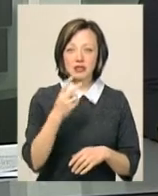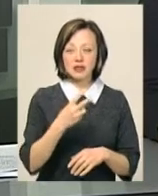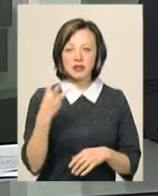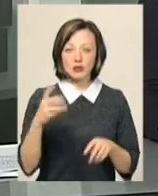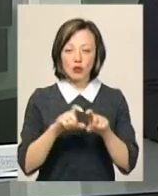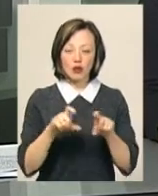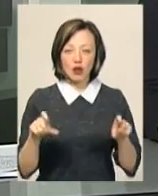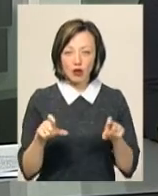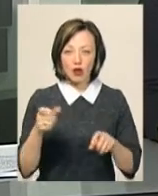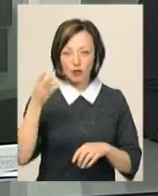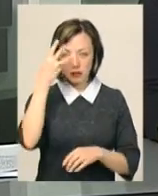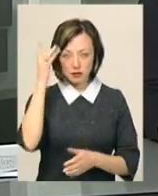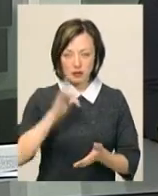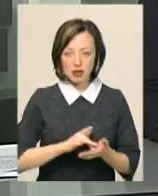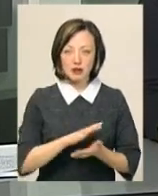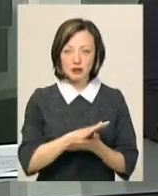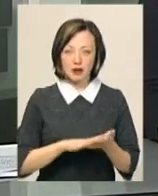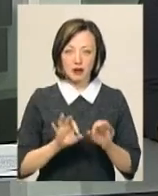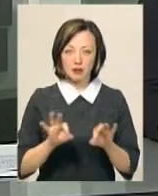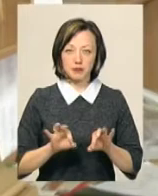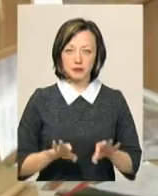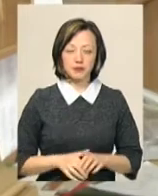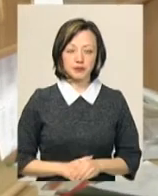амбулаторій обласного центру. Далі Тетяна Присикар.